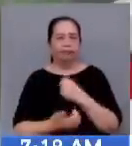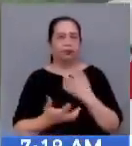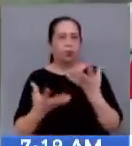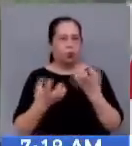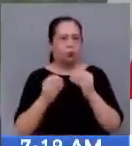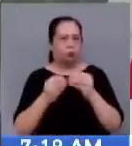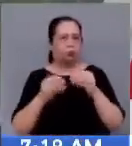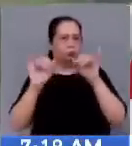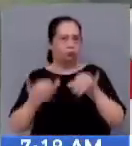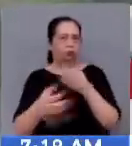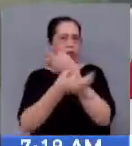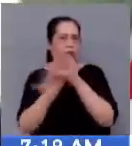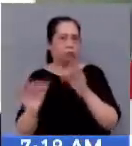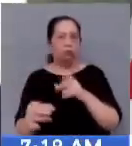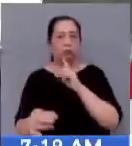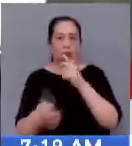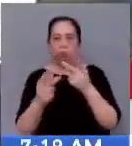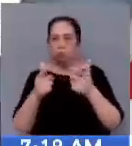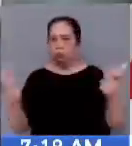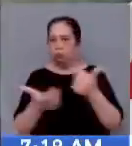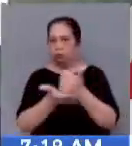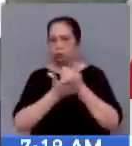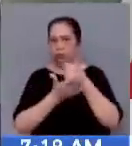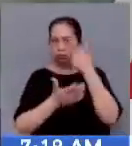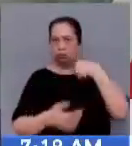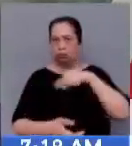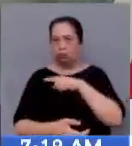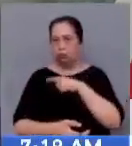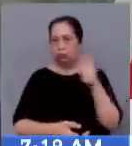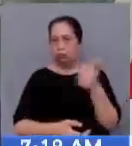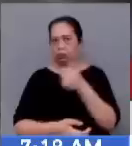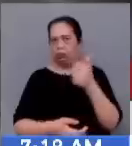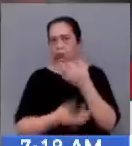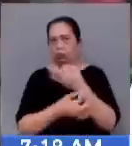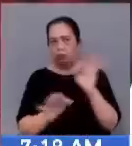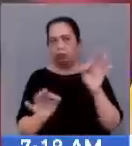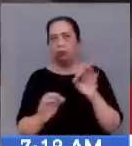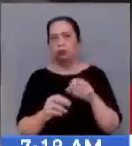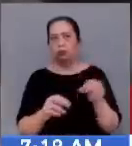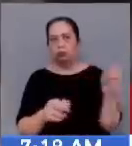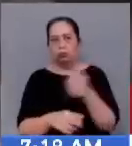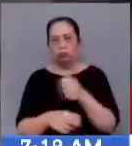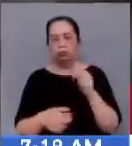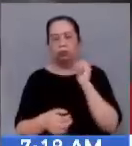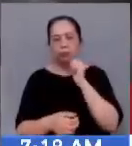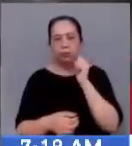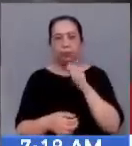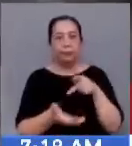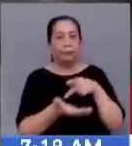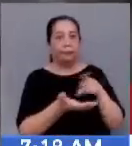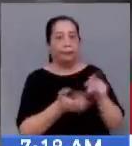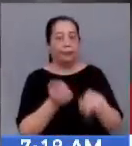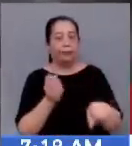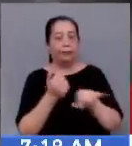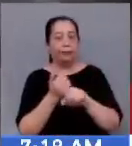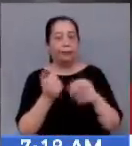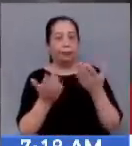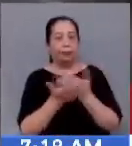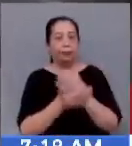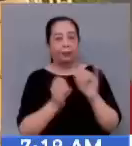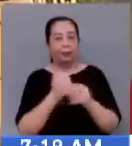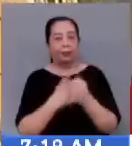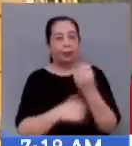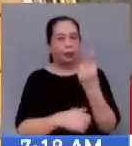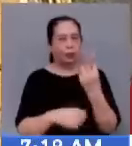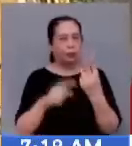kasi malaking tulong na rin po yung para sa amin na araw-araw bumabiyahe. Ang bayad sa pagsakay sa modern jeep, 12 hanggang